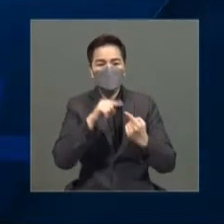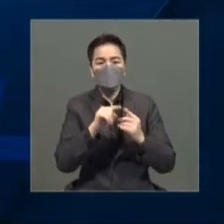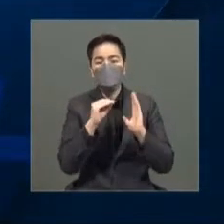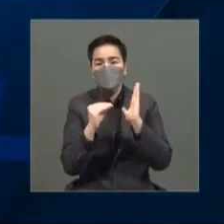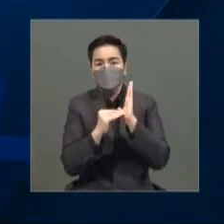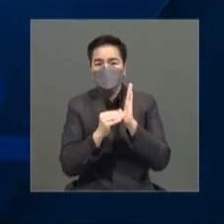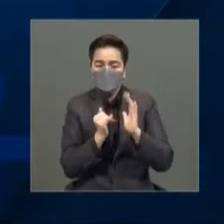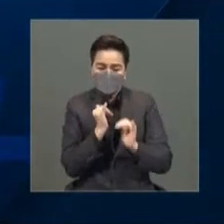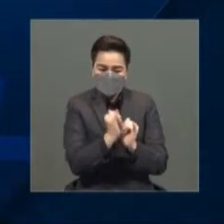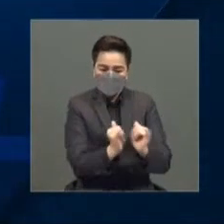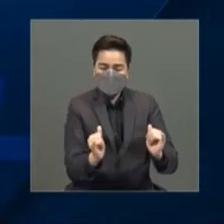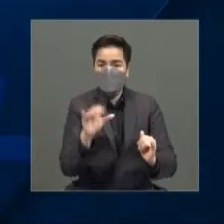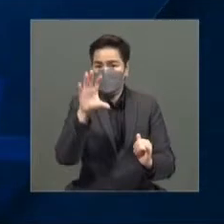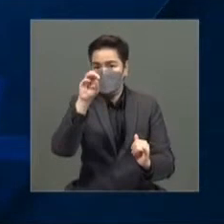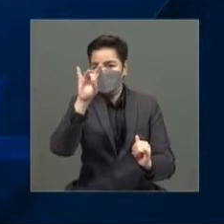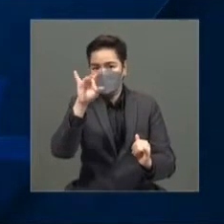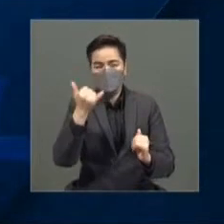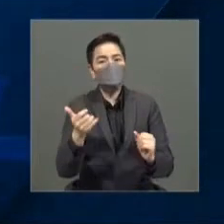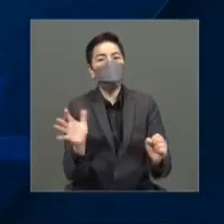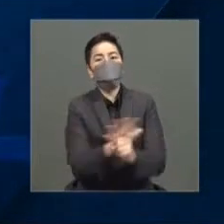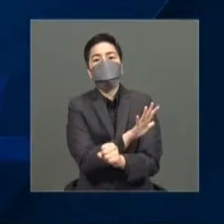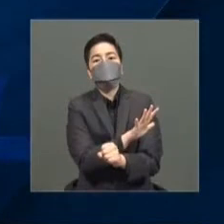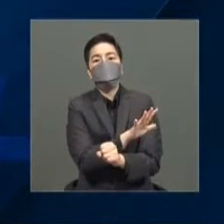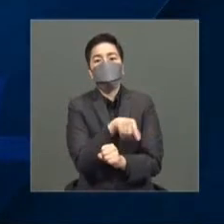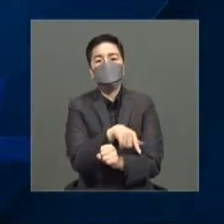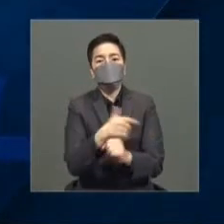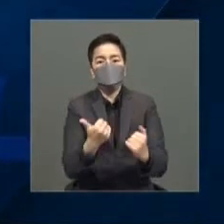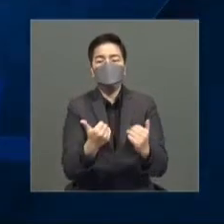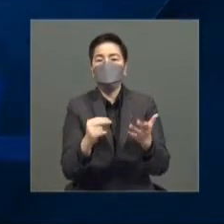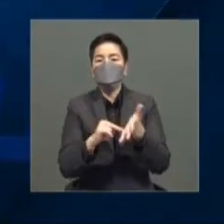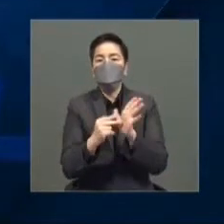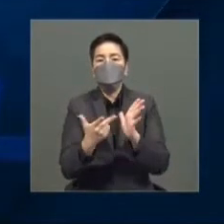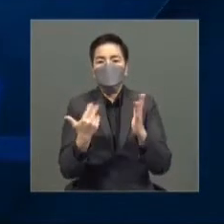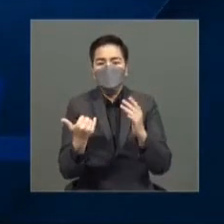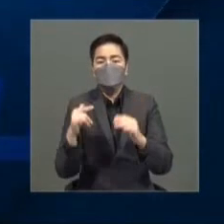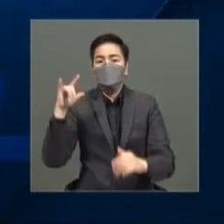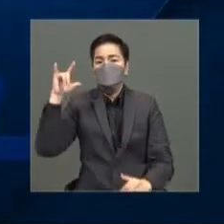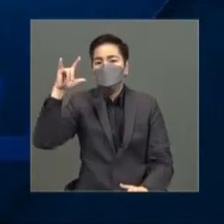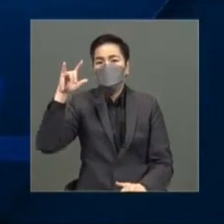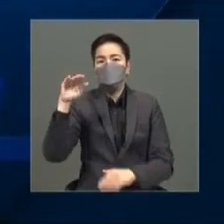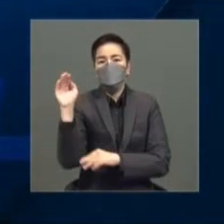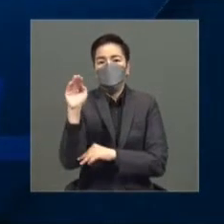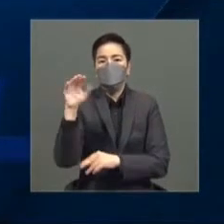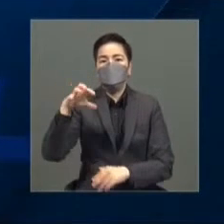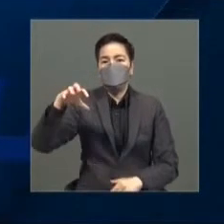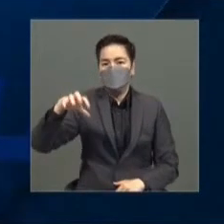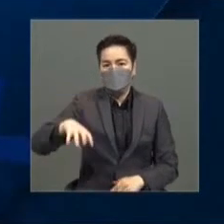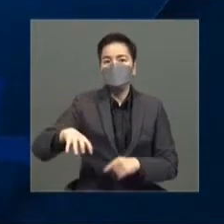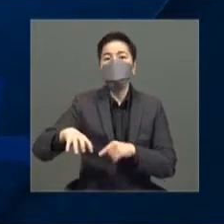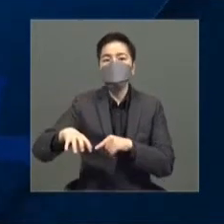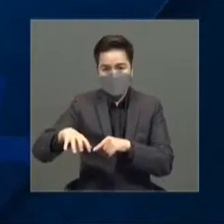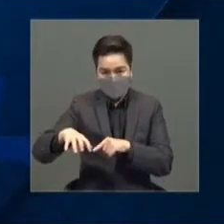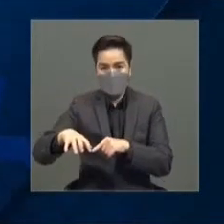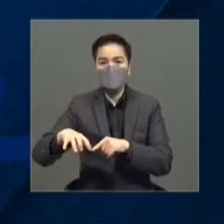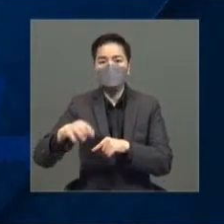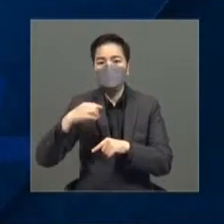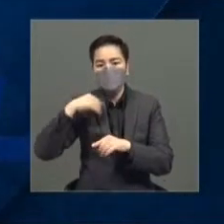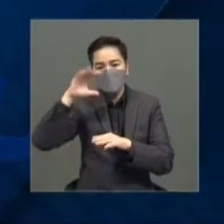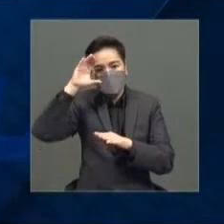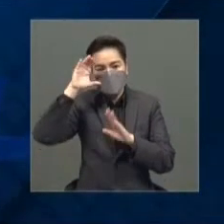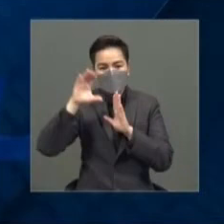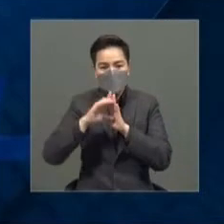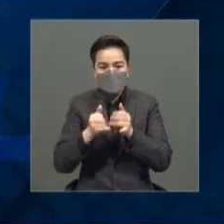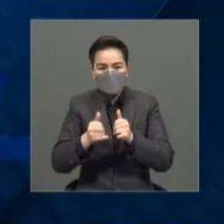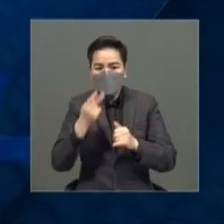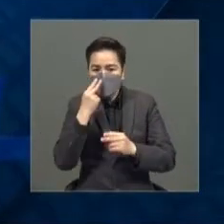กทม58เตียงตอนนี้ก็เต็มแล้วนะคะเพราะฉะนั้นสนามบินสุวรรณภูมินี่นะคะก็มีภาพที่ผู้บริห